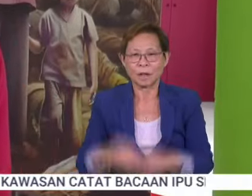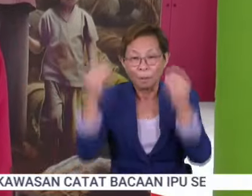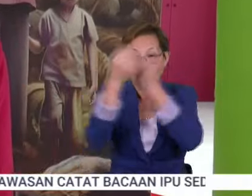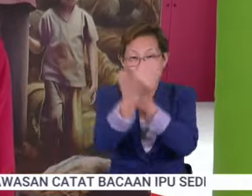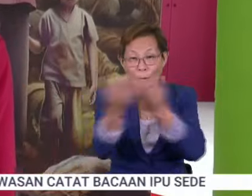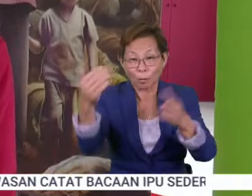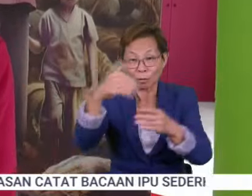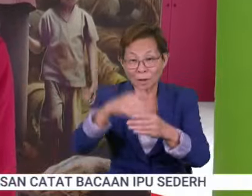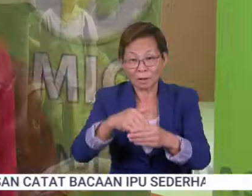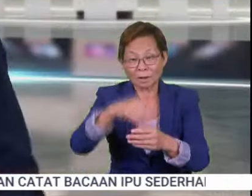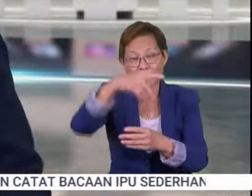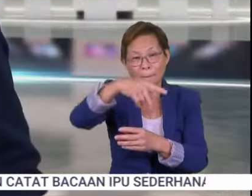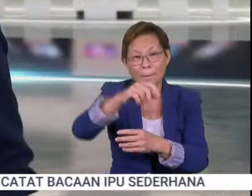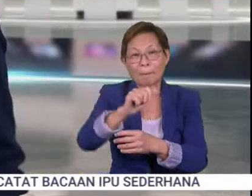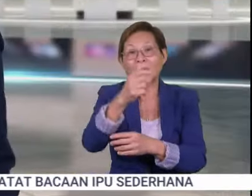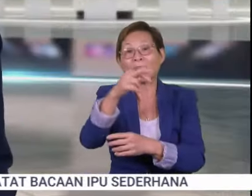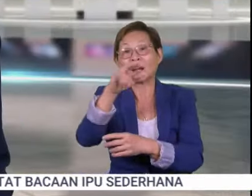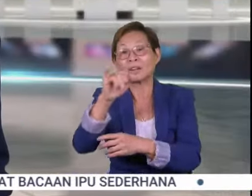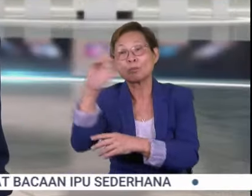disampaikan dekat dalam Pagari Bulan ni?